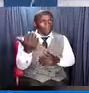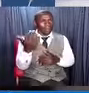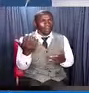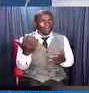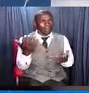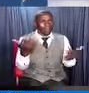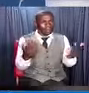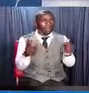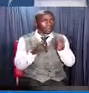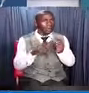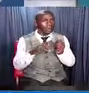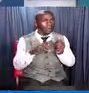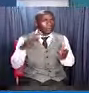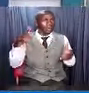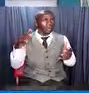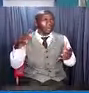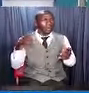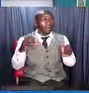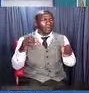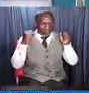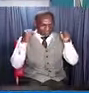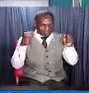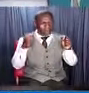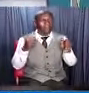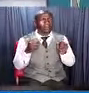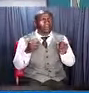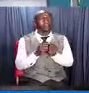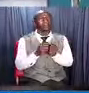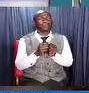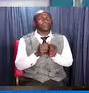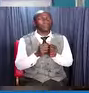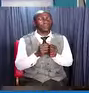here. Saba wengine. Seven others. Tena wenye nguvu zaidi. Who are stronger.